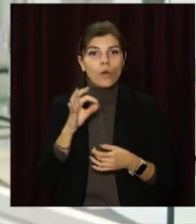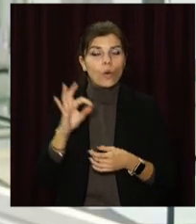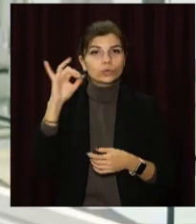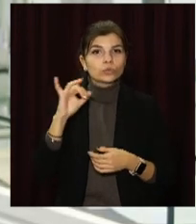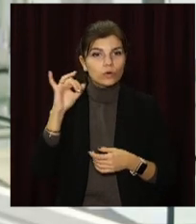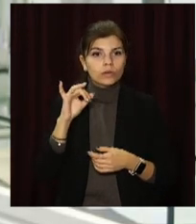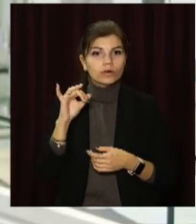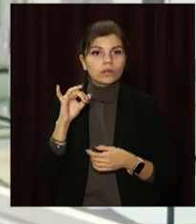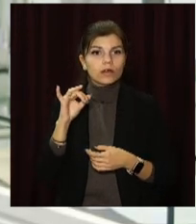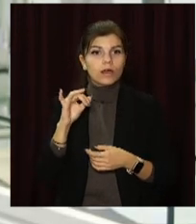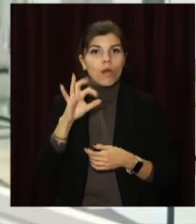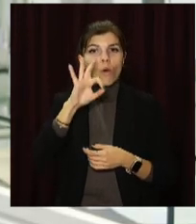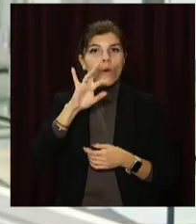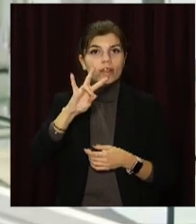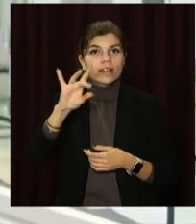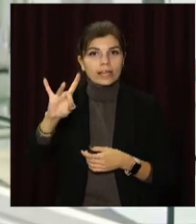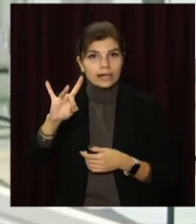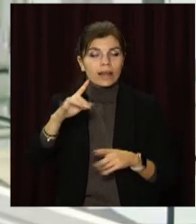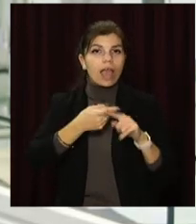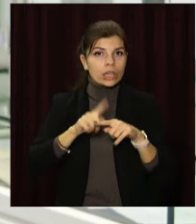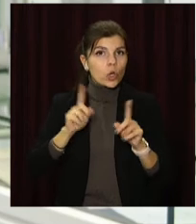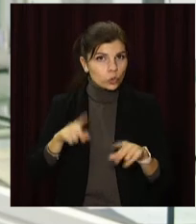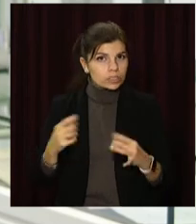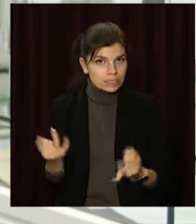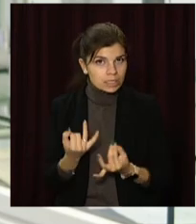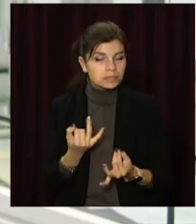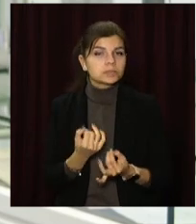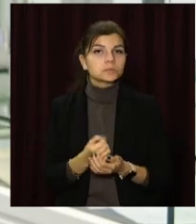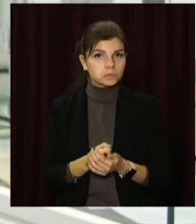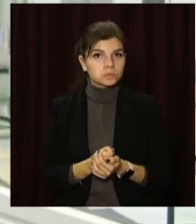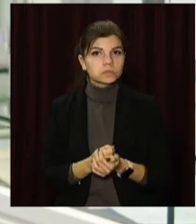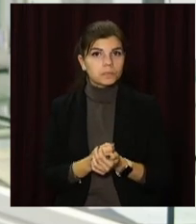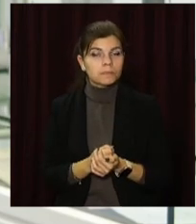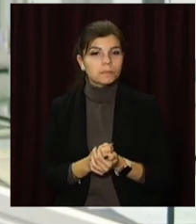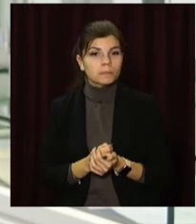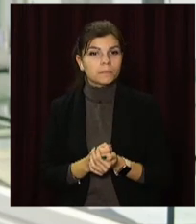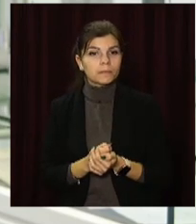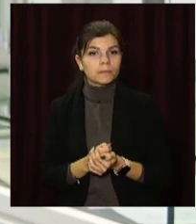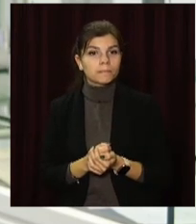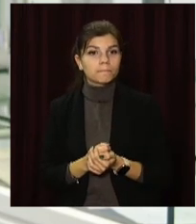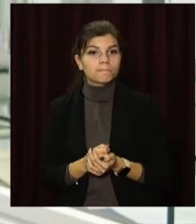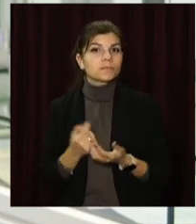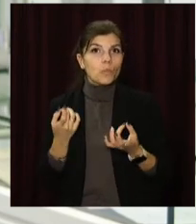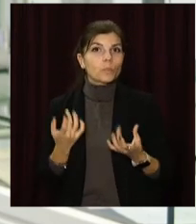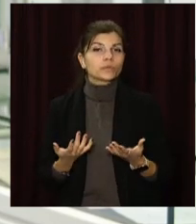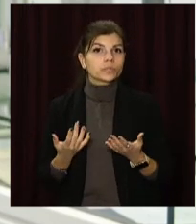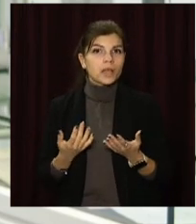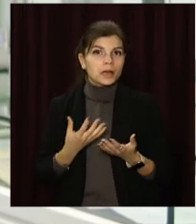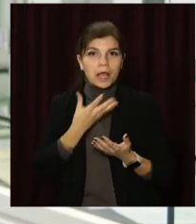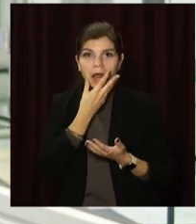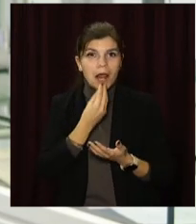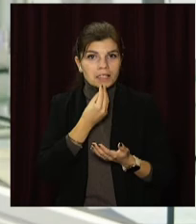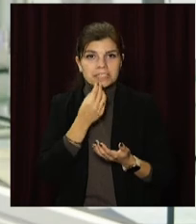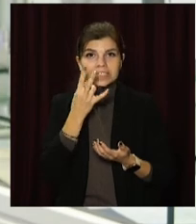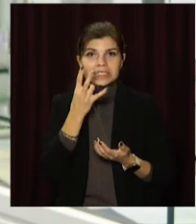истории УНР. Это тоже очень интересно. И просто красивейшие